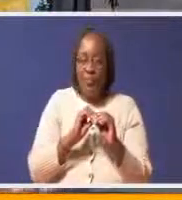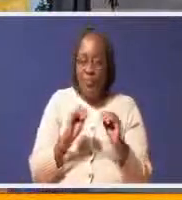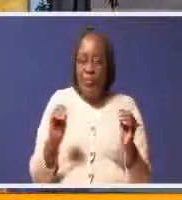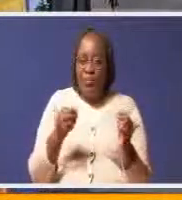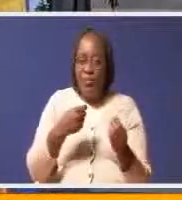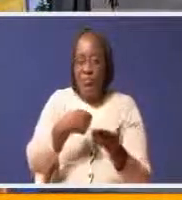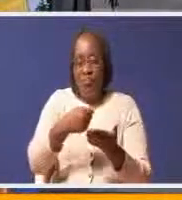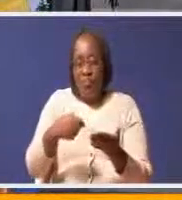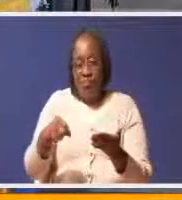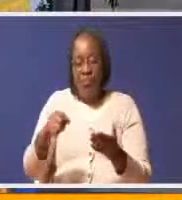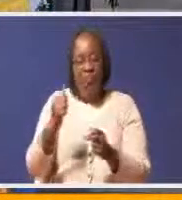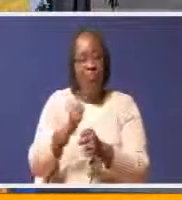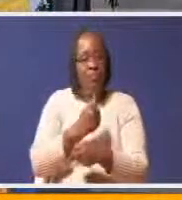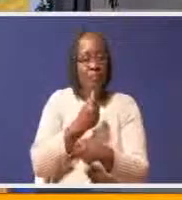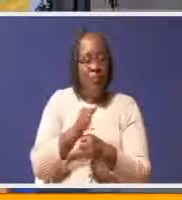maandiko